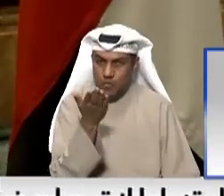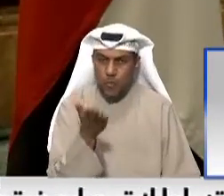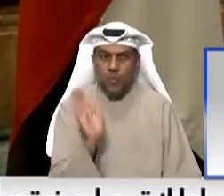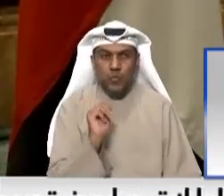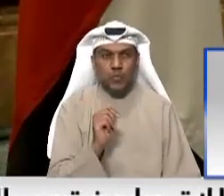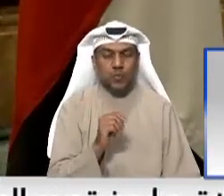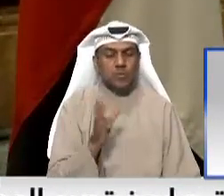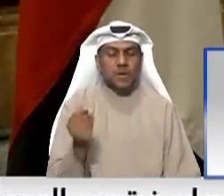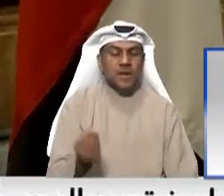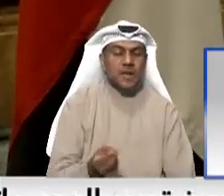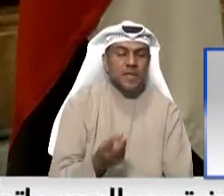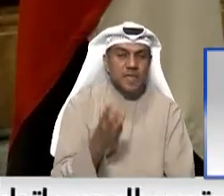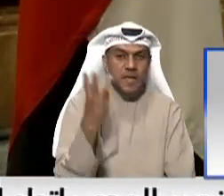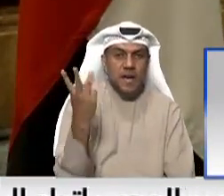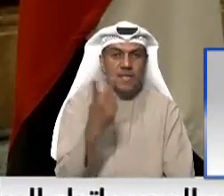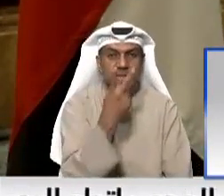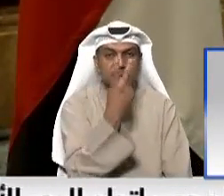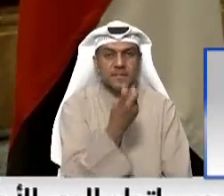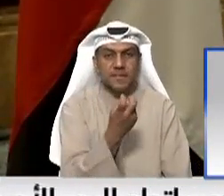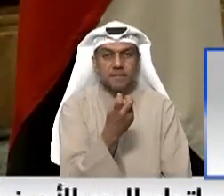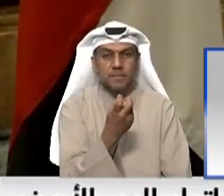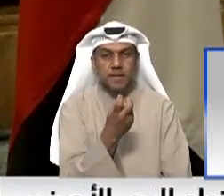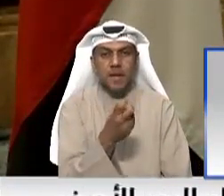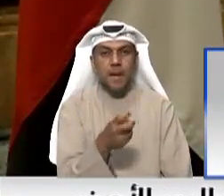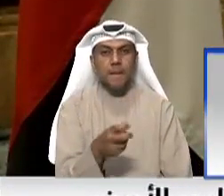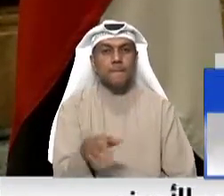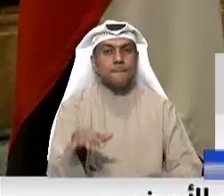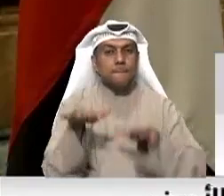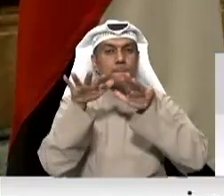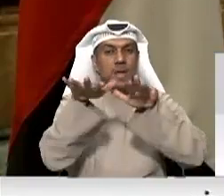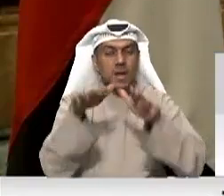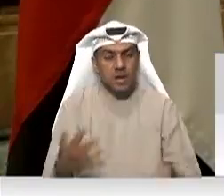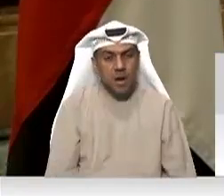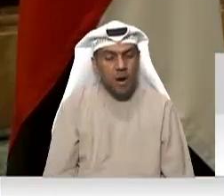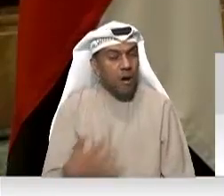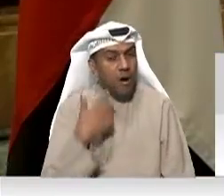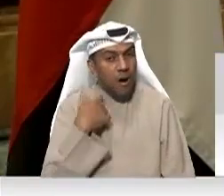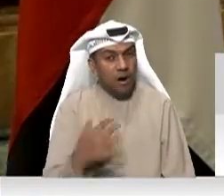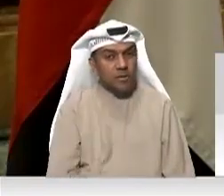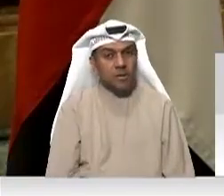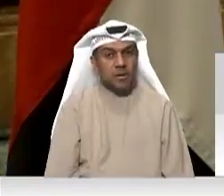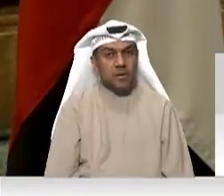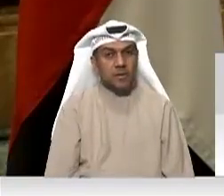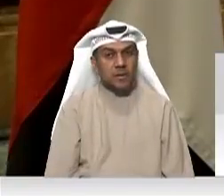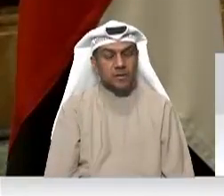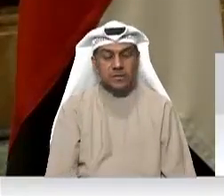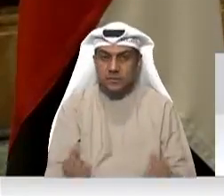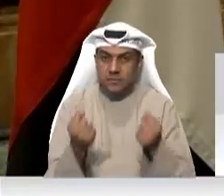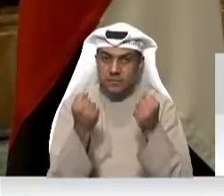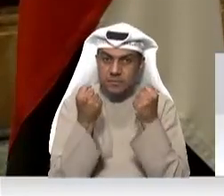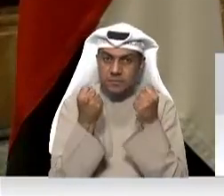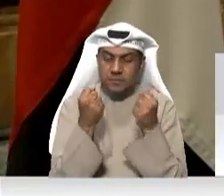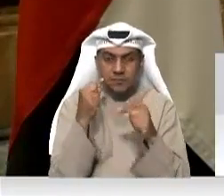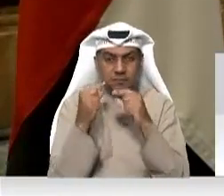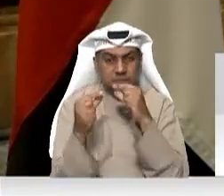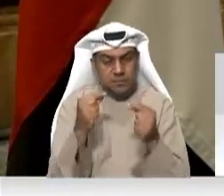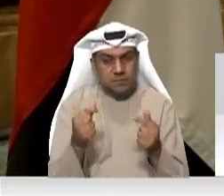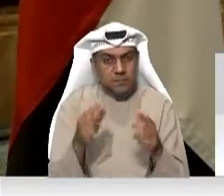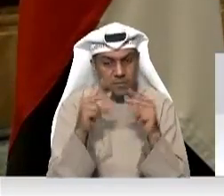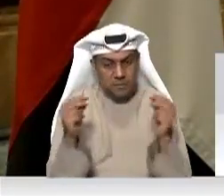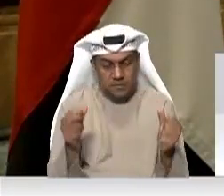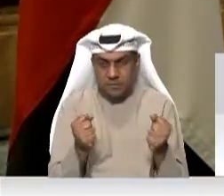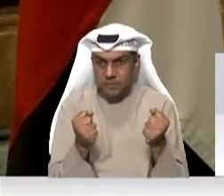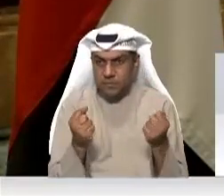ب 73 مليار هو خسائر على مصرف لبنان. هذا يعني أنه خسائر، يعني إفلاس، ربما إفلاس القطاع المصرفي لبنان، إفلاس مصرف